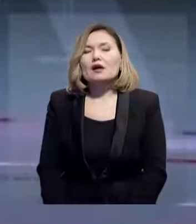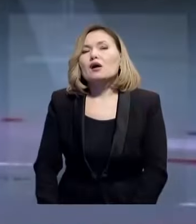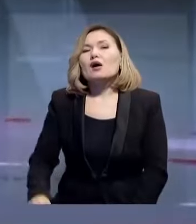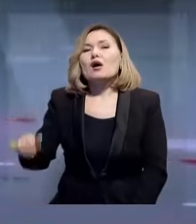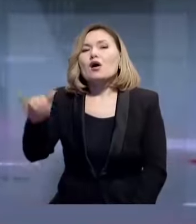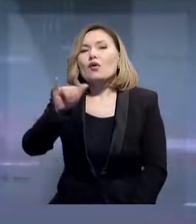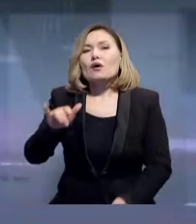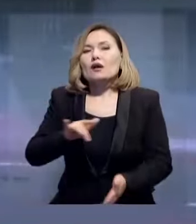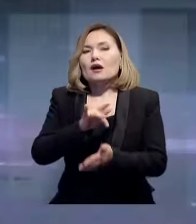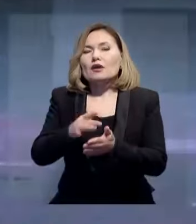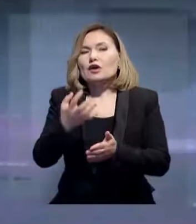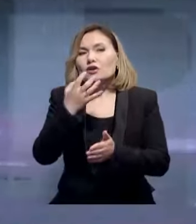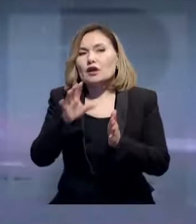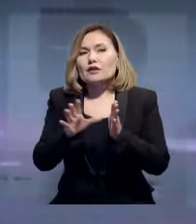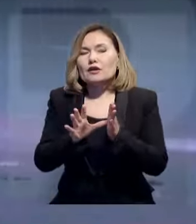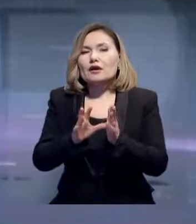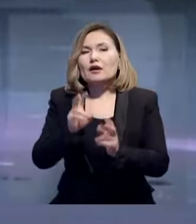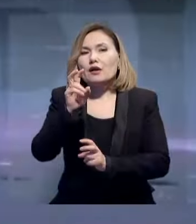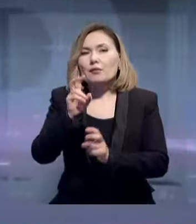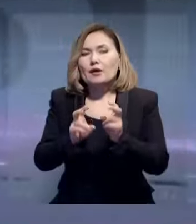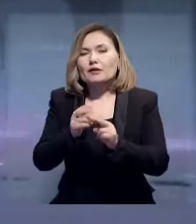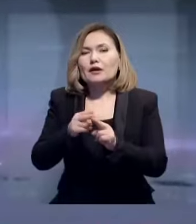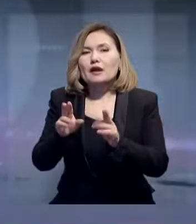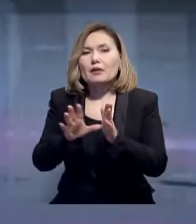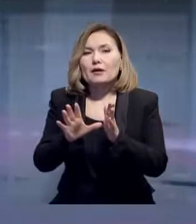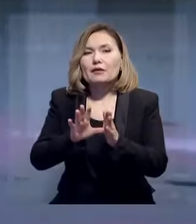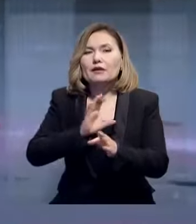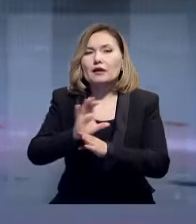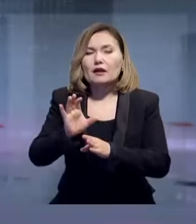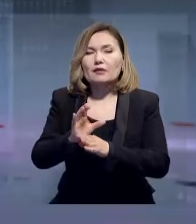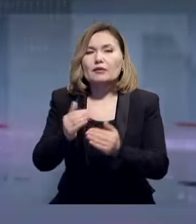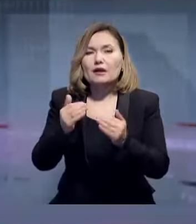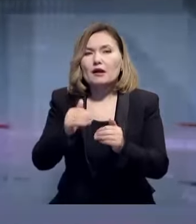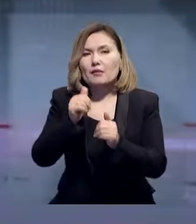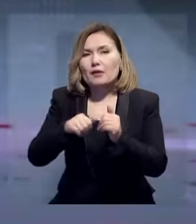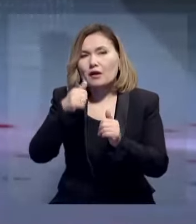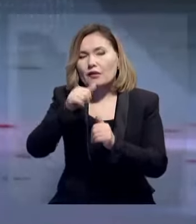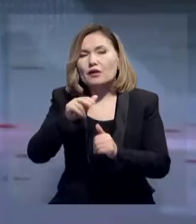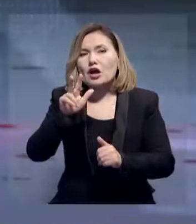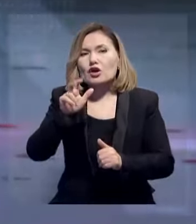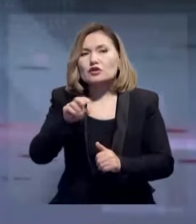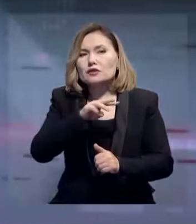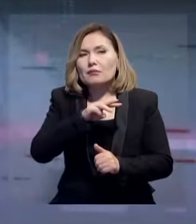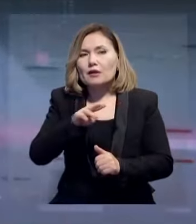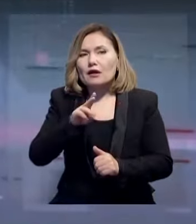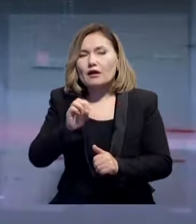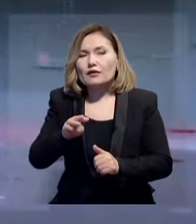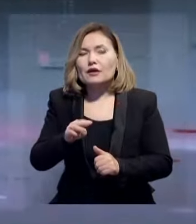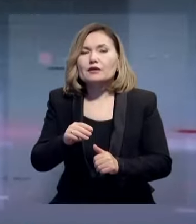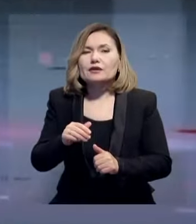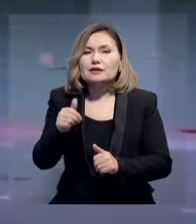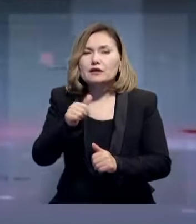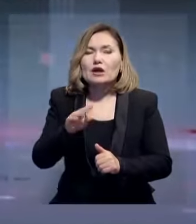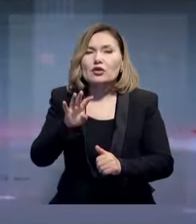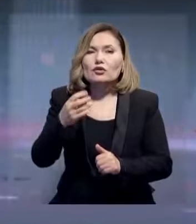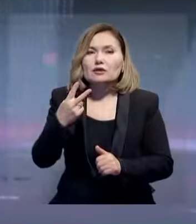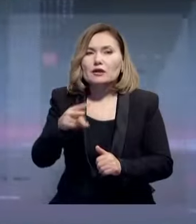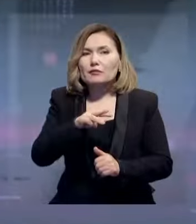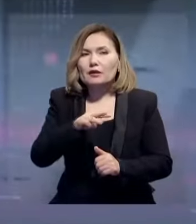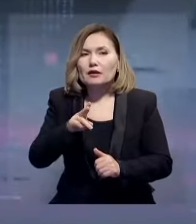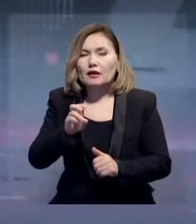Ал Орал жылу электр орталығында өндірілетін электр қуаты енді жылына 300 миллион киловатт сағаттан 420 миллион